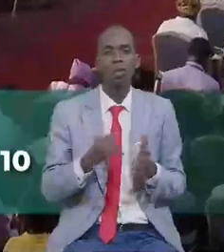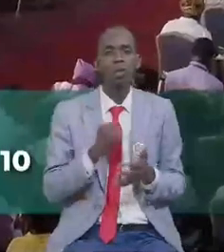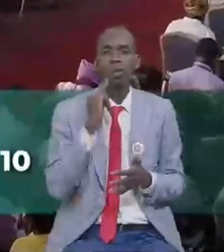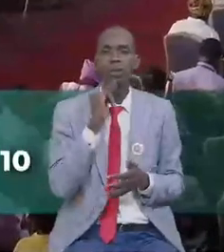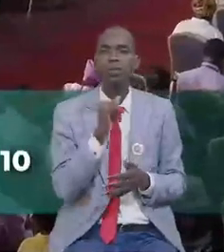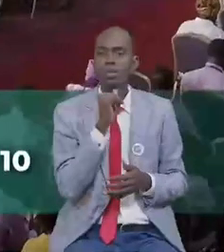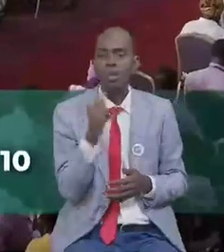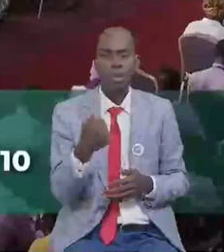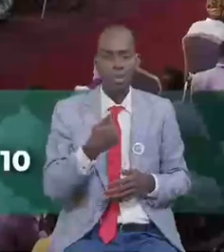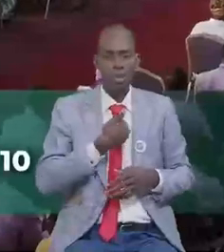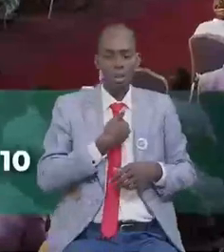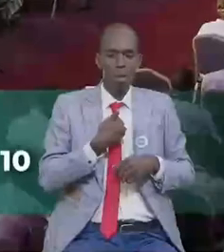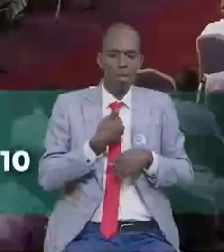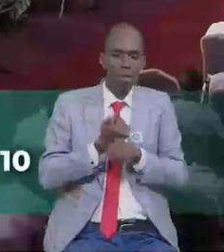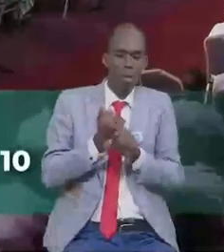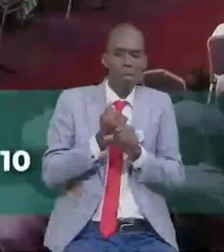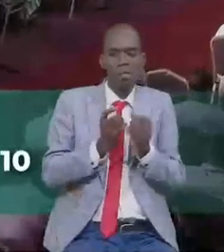Ce n'est pas un homme